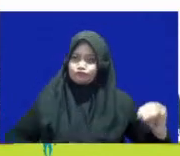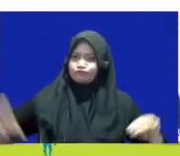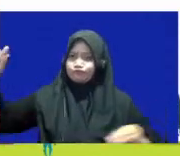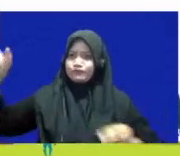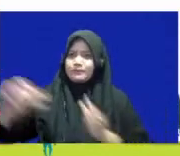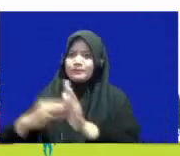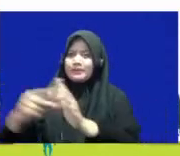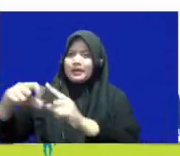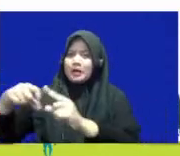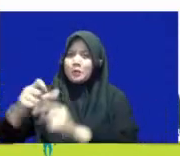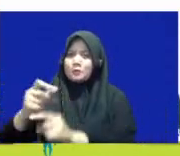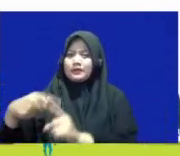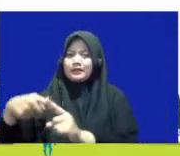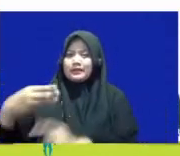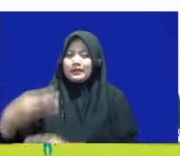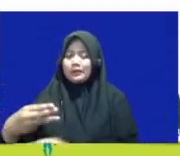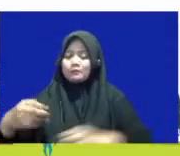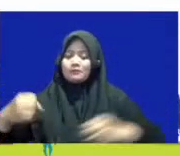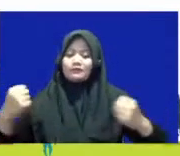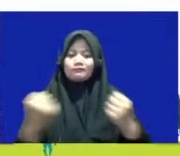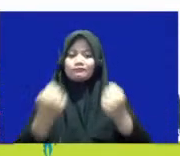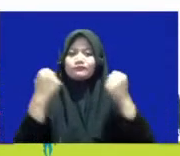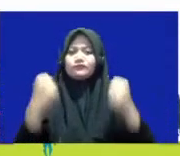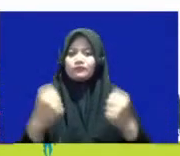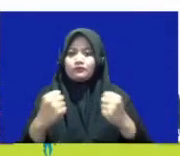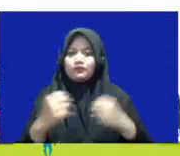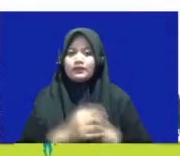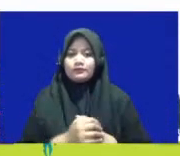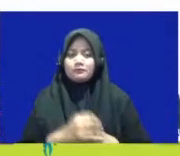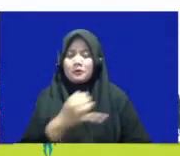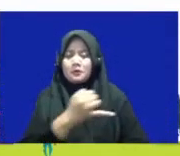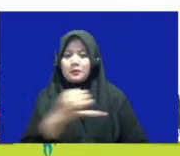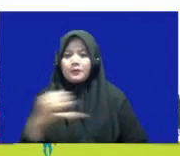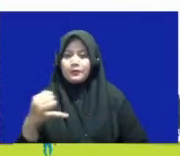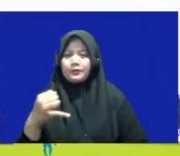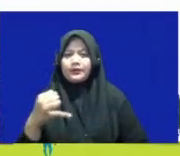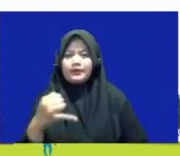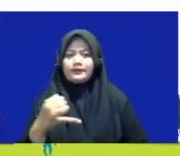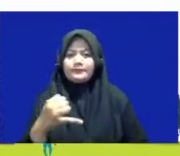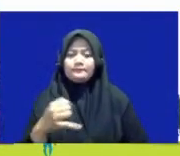memperkokoh kekuatan pengurangan risiko bencana di bawah Kementerian Sosial.